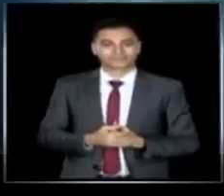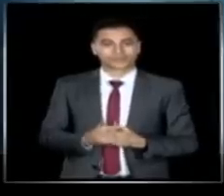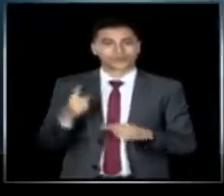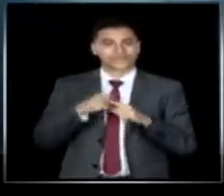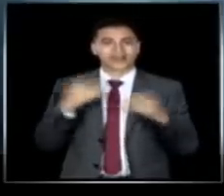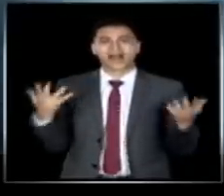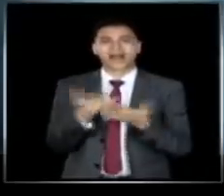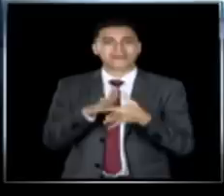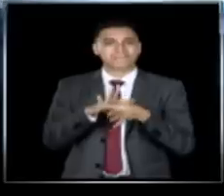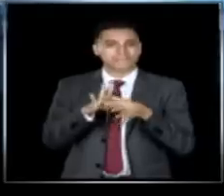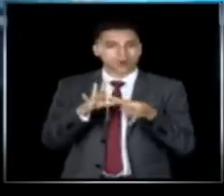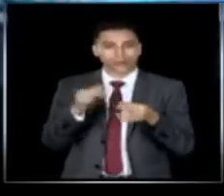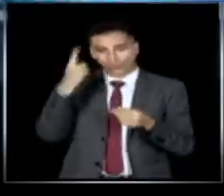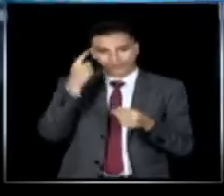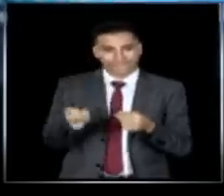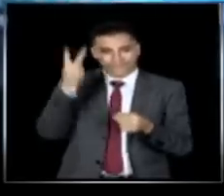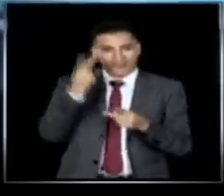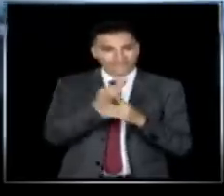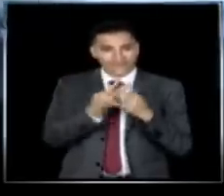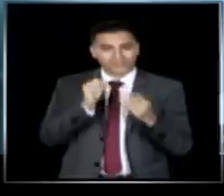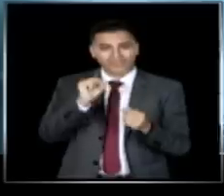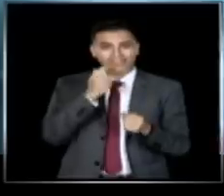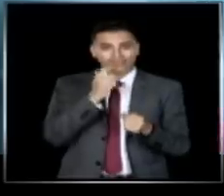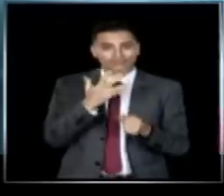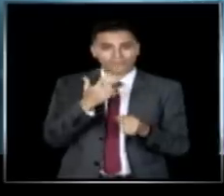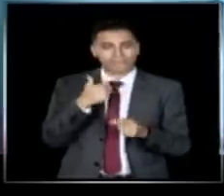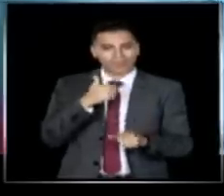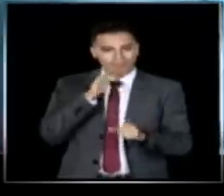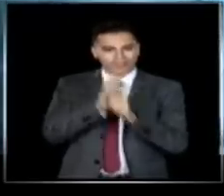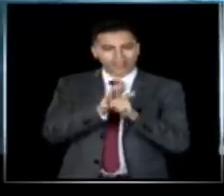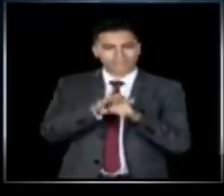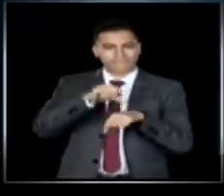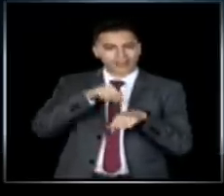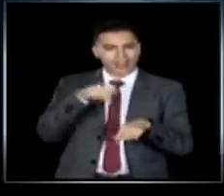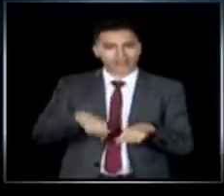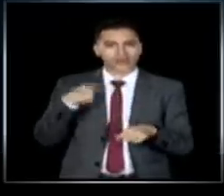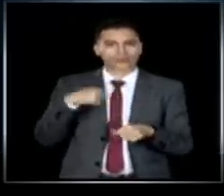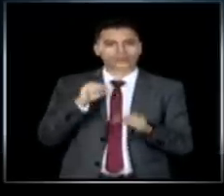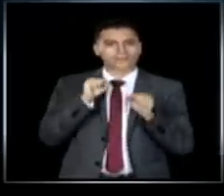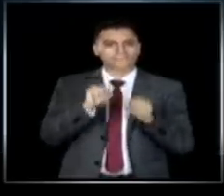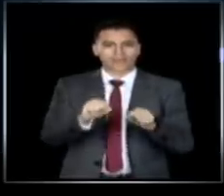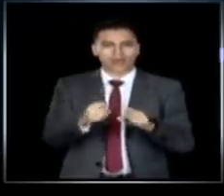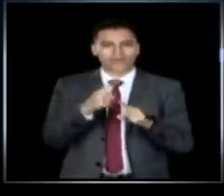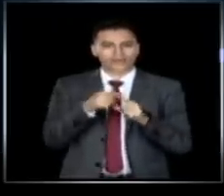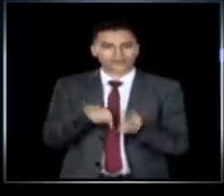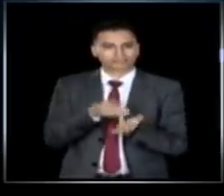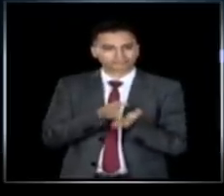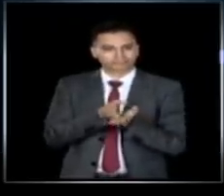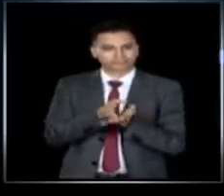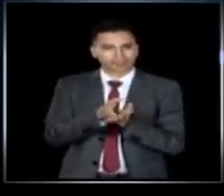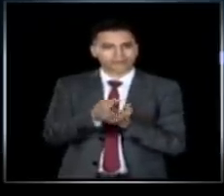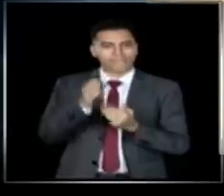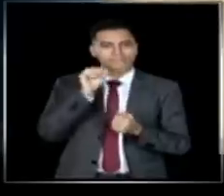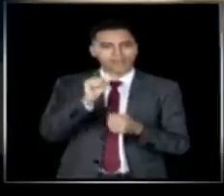وأي موضوع وابتكار خاص بالشباب ده مكانك ودي وزارتك وده النهج بتاعنا ومبني على